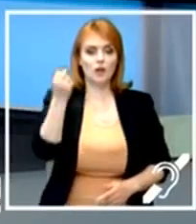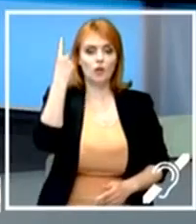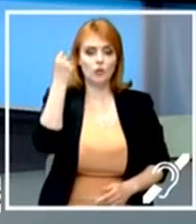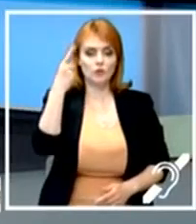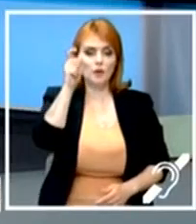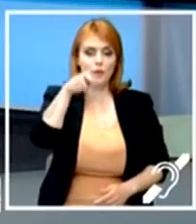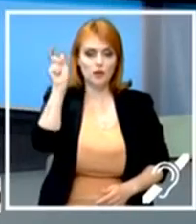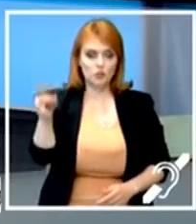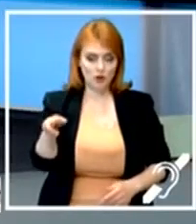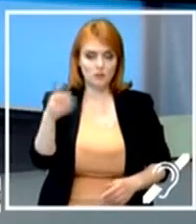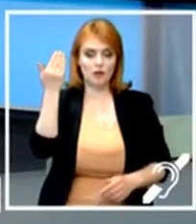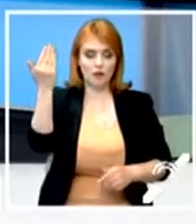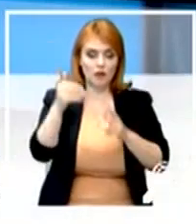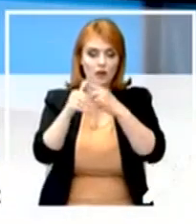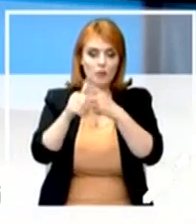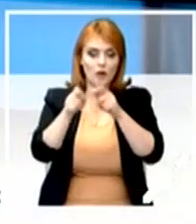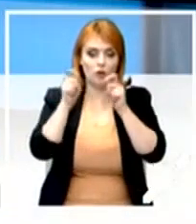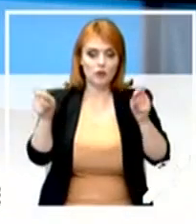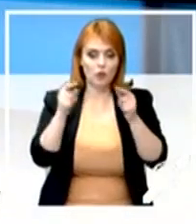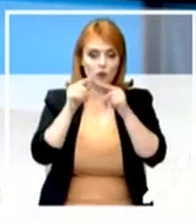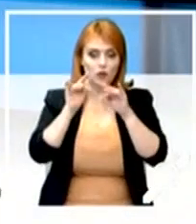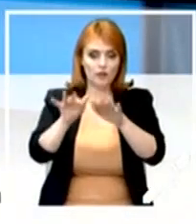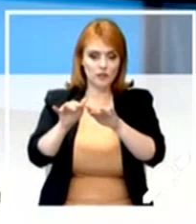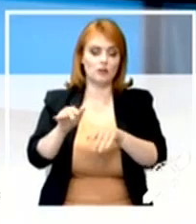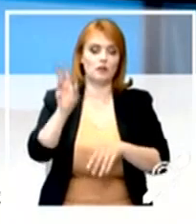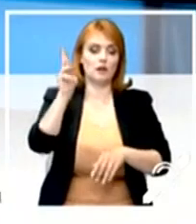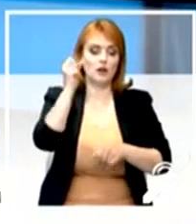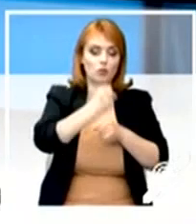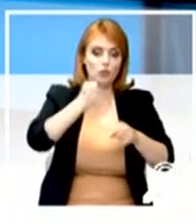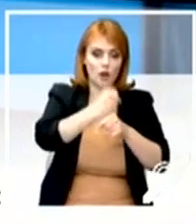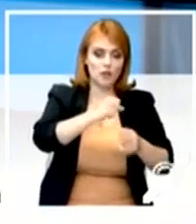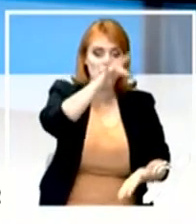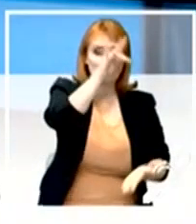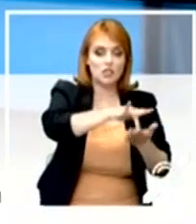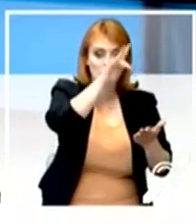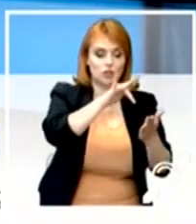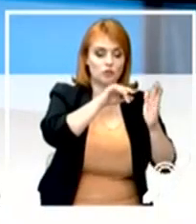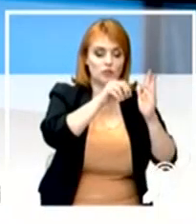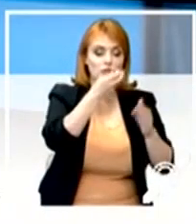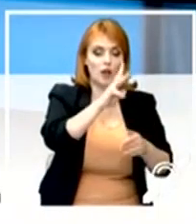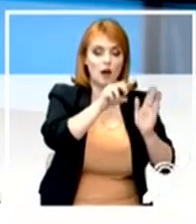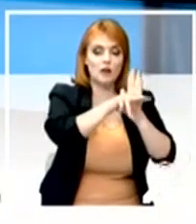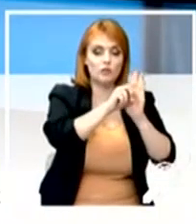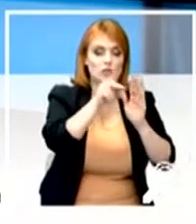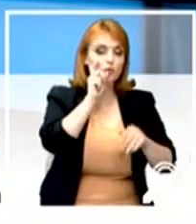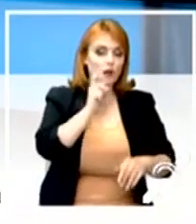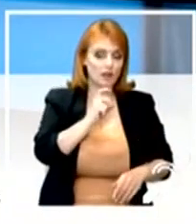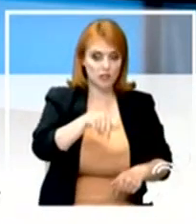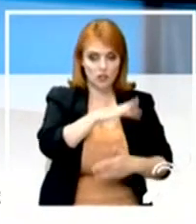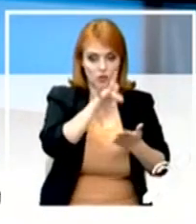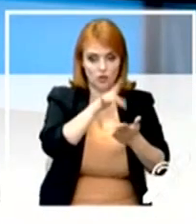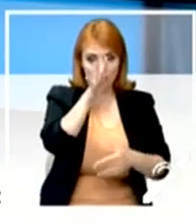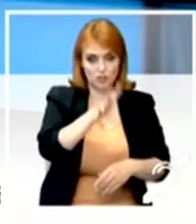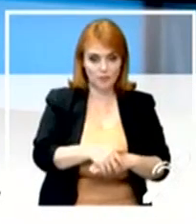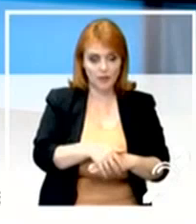11 persoane sunt cercetate în dosarul delapidărilor de la Centrul pentru Refugiați din Chișinău. Reprezentanții CNA spun că funcționarii